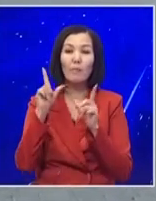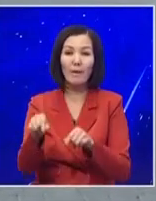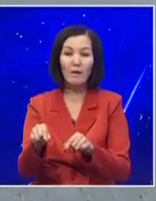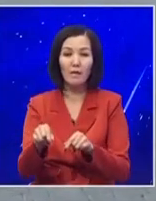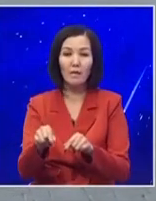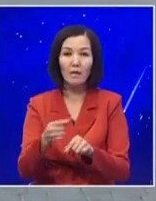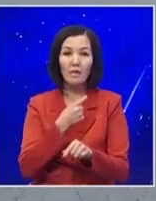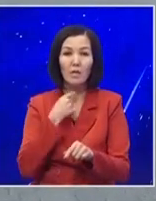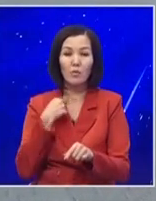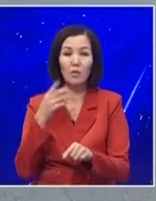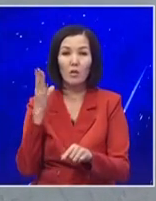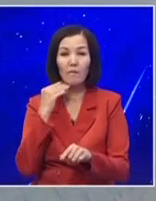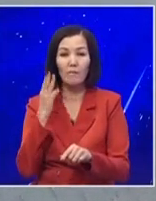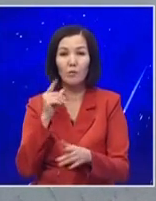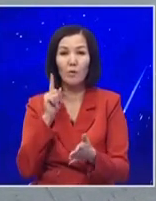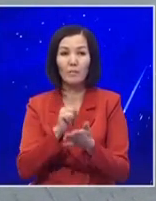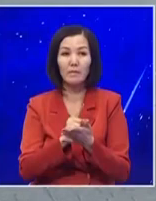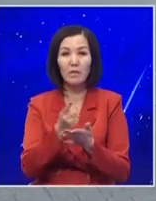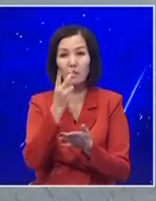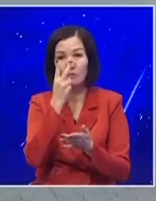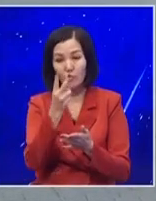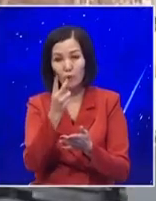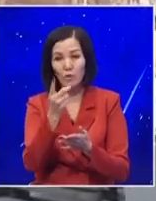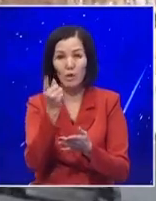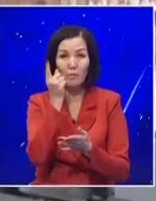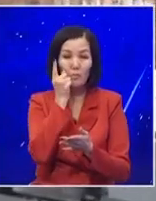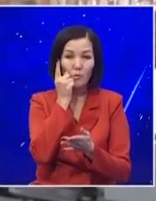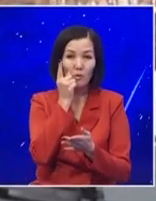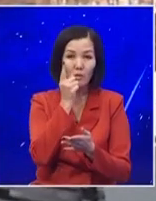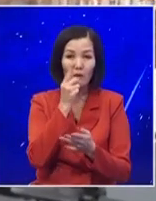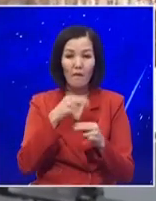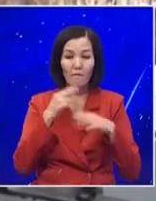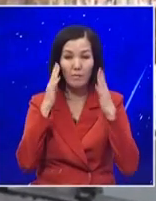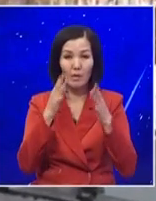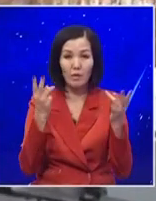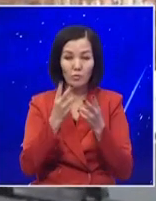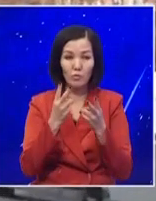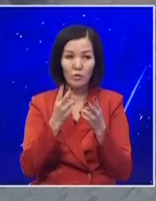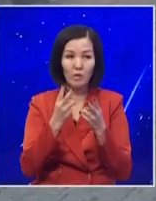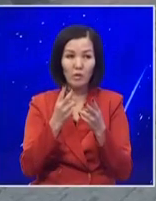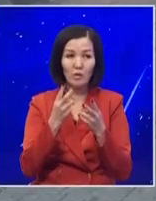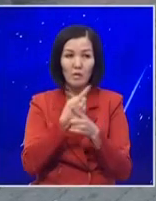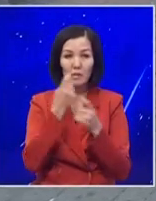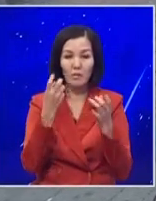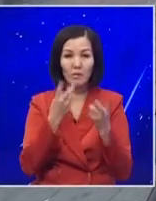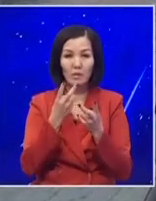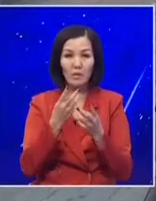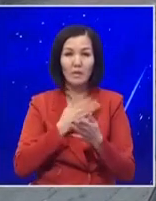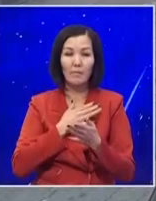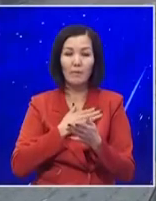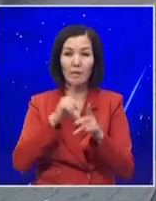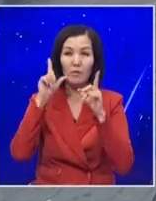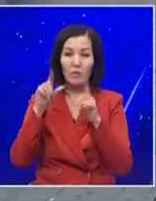кургана в Алмату, обязательно смотришь прогноз погоды. Обращаешь внимание в любом случае на эти сообщения. Когда я куда-то еду, я